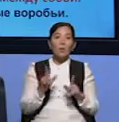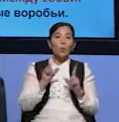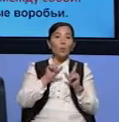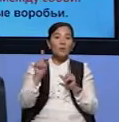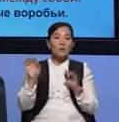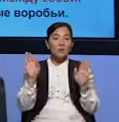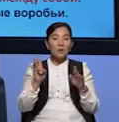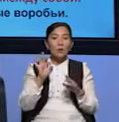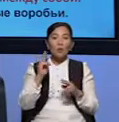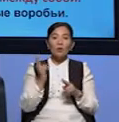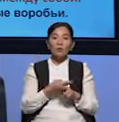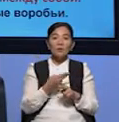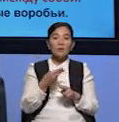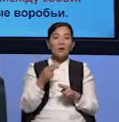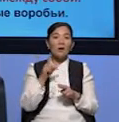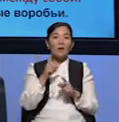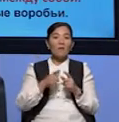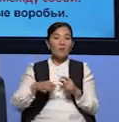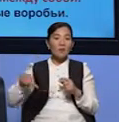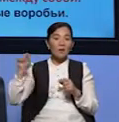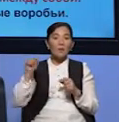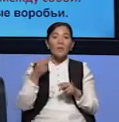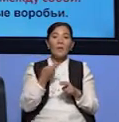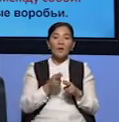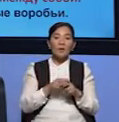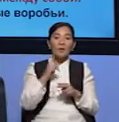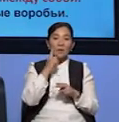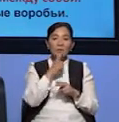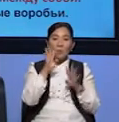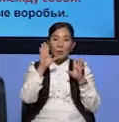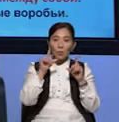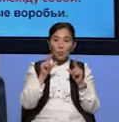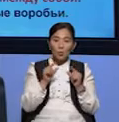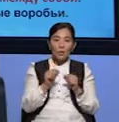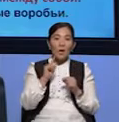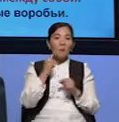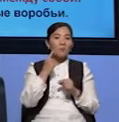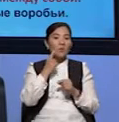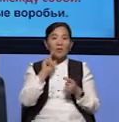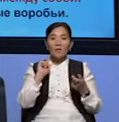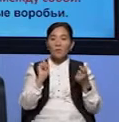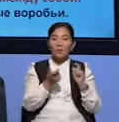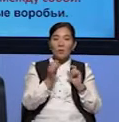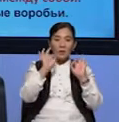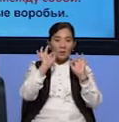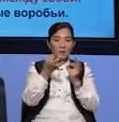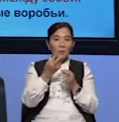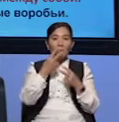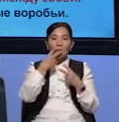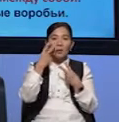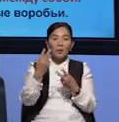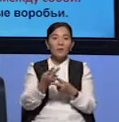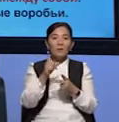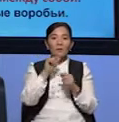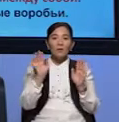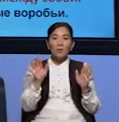Воробей улетел, но лишился хвоста. Кошка прищурила глаза, обиженно отвернулась и искоса поглядывает